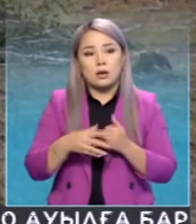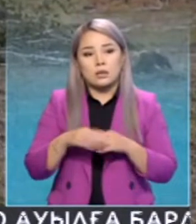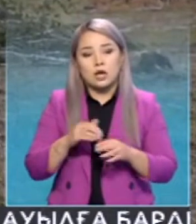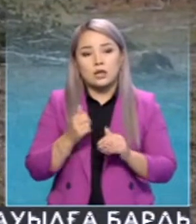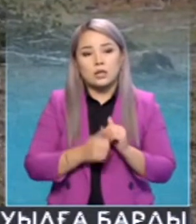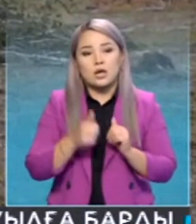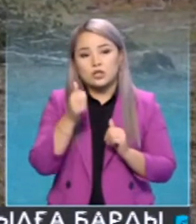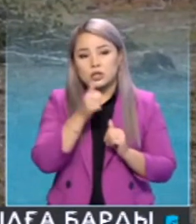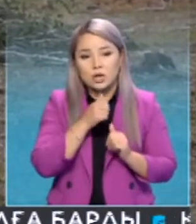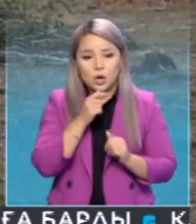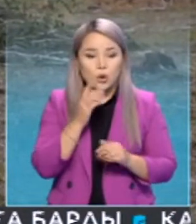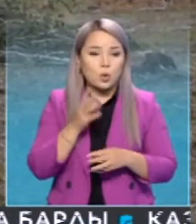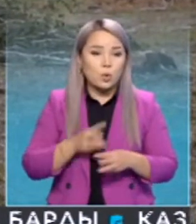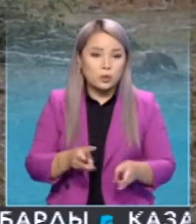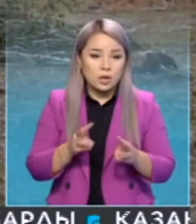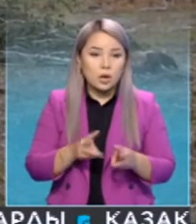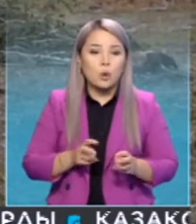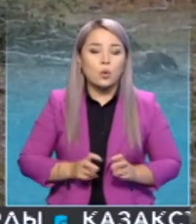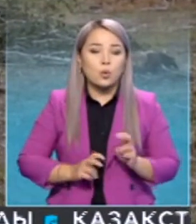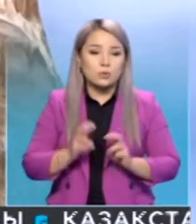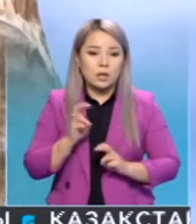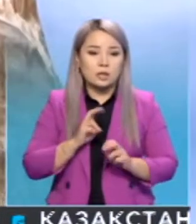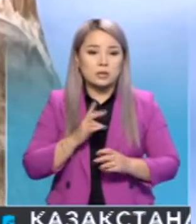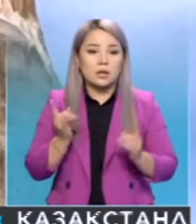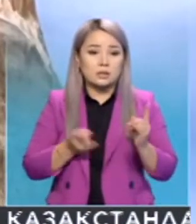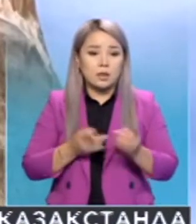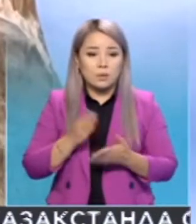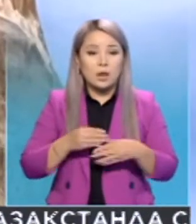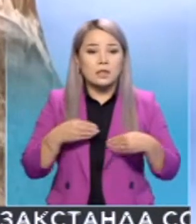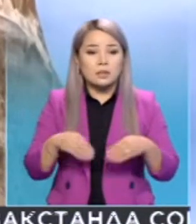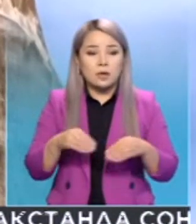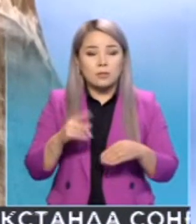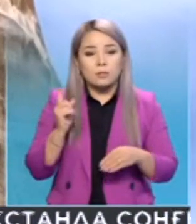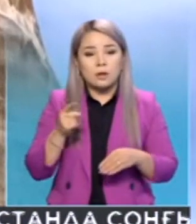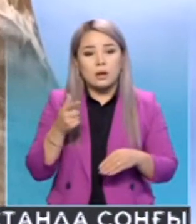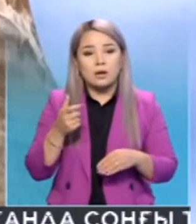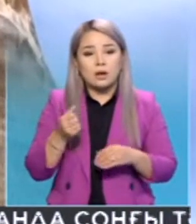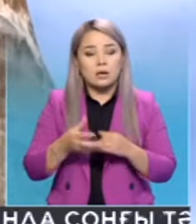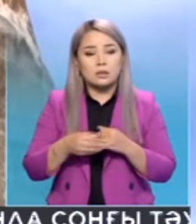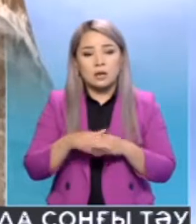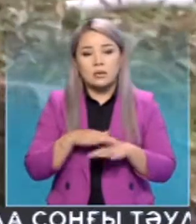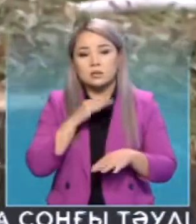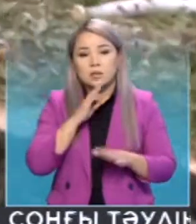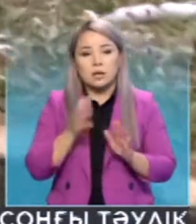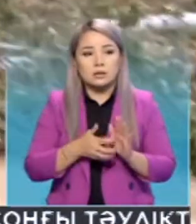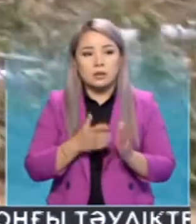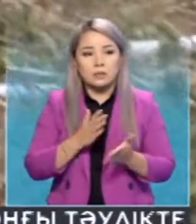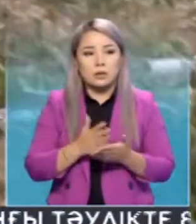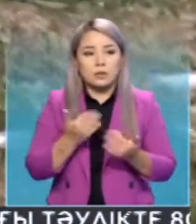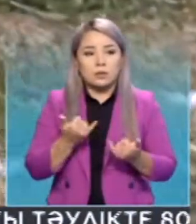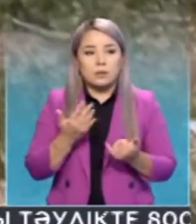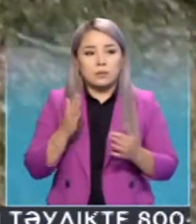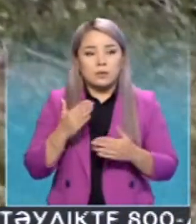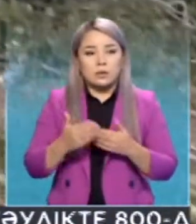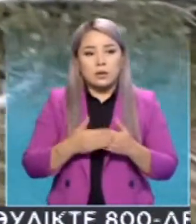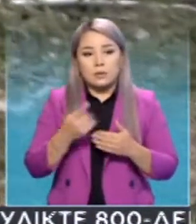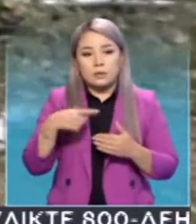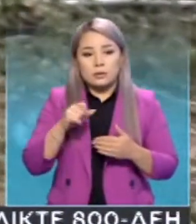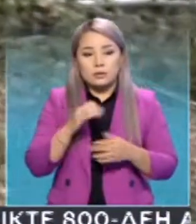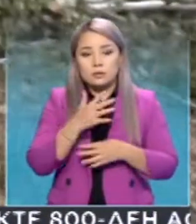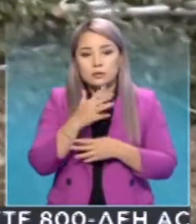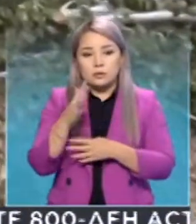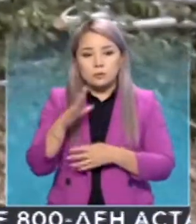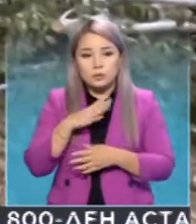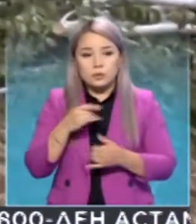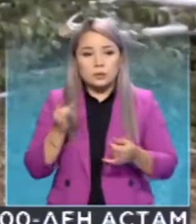жыл сайын отынға және өндірістік мақсатқа кесіледі. Ал егілетіні 1 мың гектарға жетпейді. Бірер апта бұрын ғана мына жерде қалың